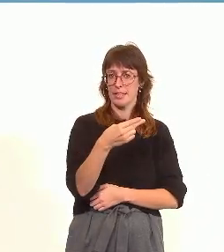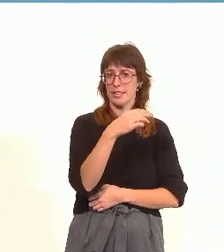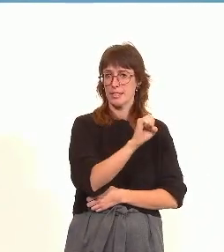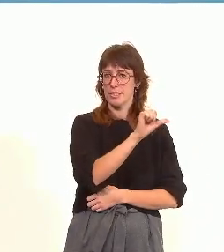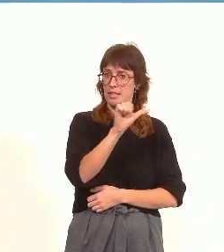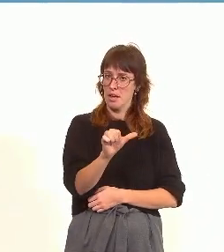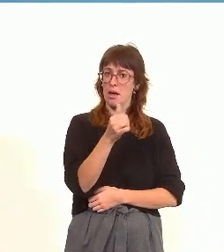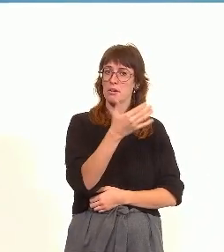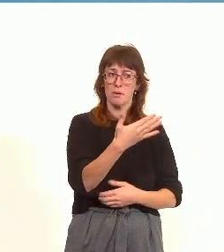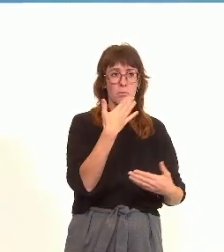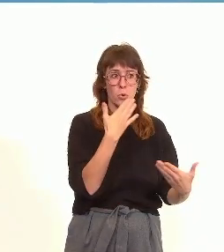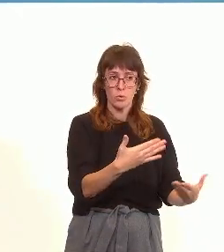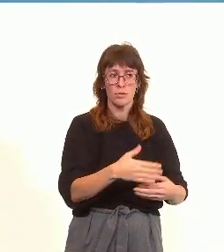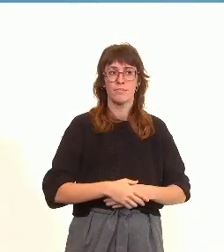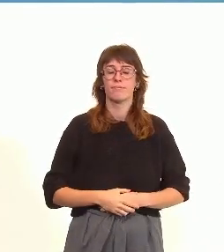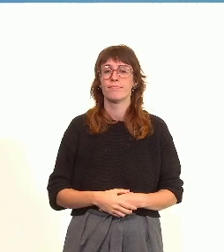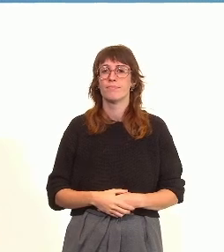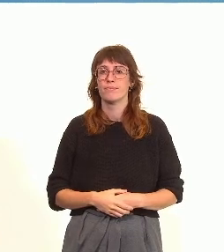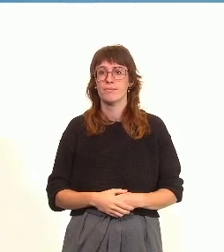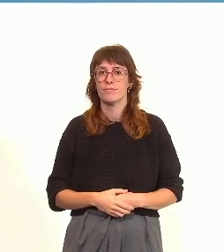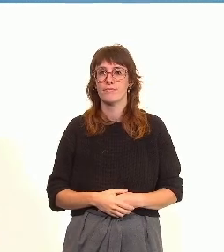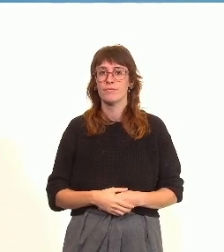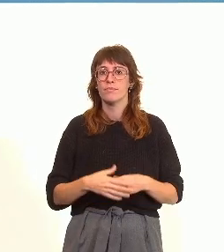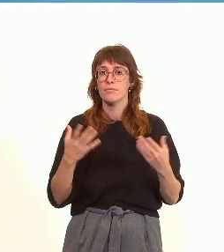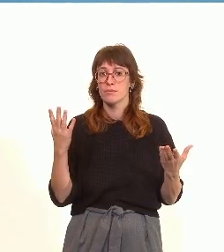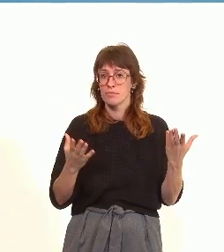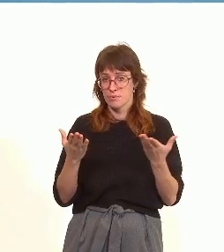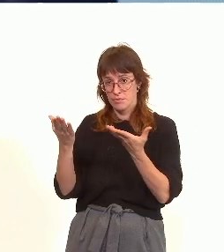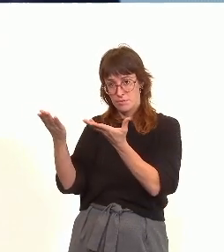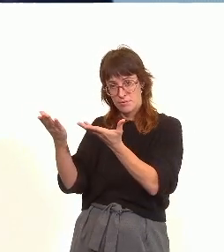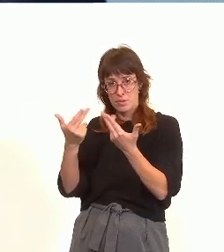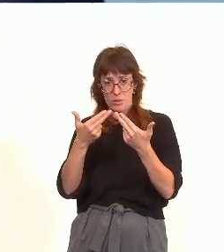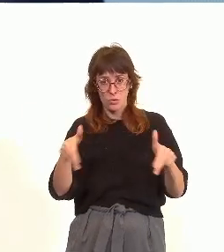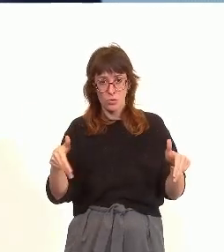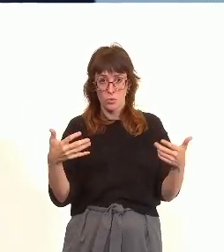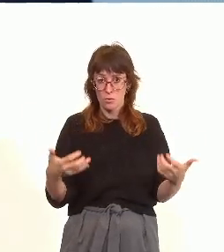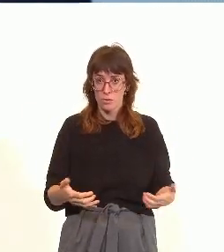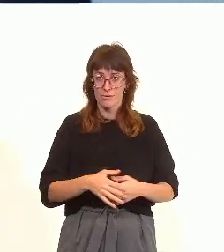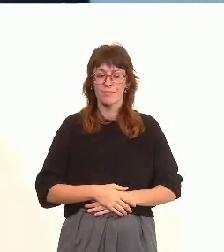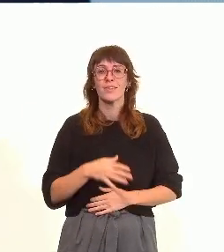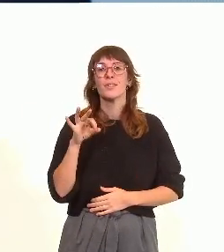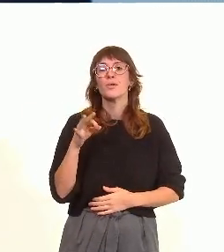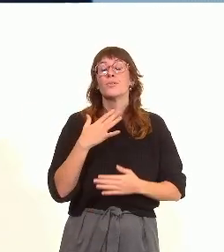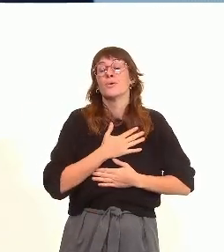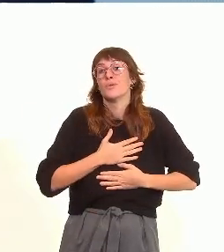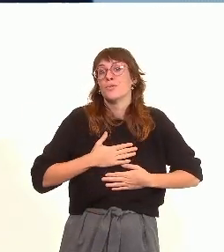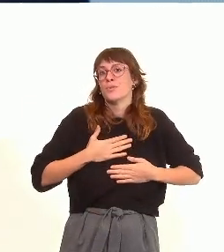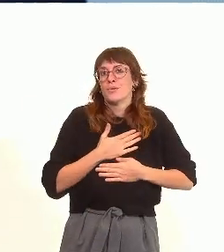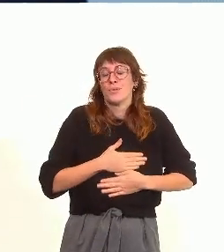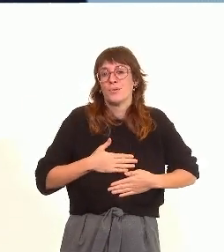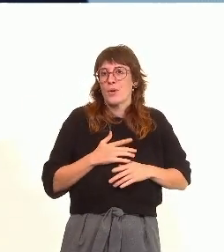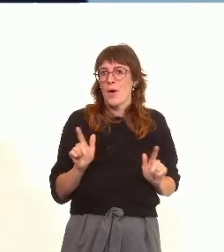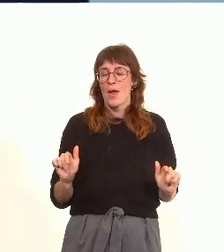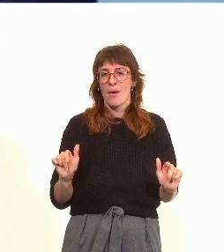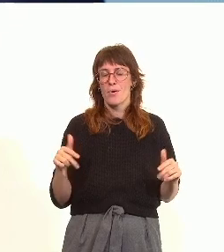parole, Maëlys Glebaillon, pour commencer cette ouverture. Oui, je suis ravi d'être à vos côtés ce matin pour cette belle journée